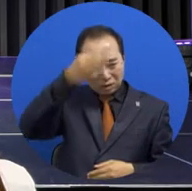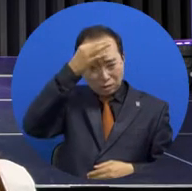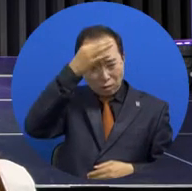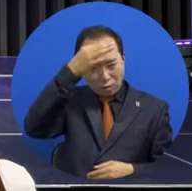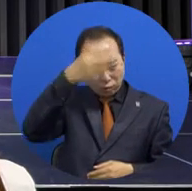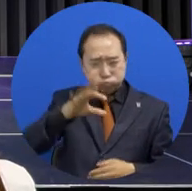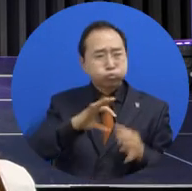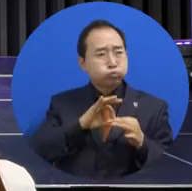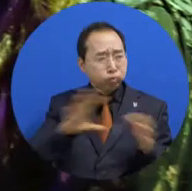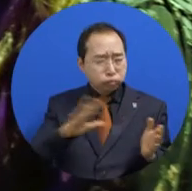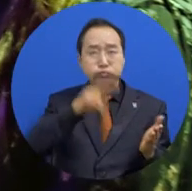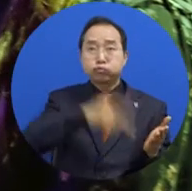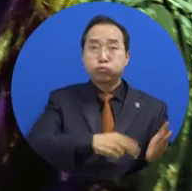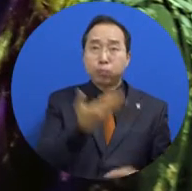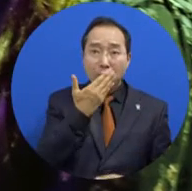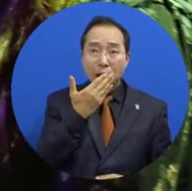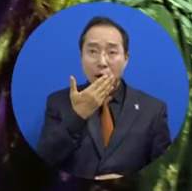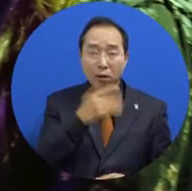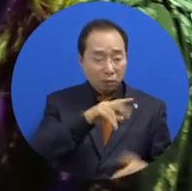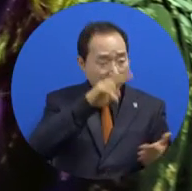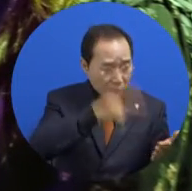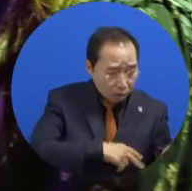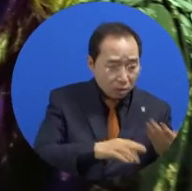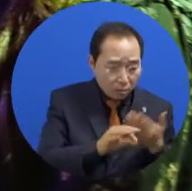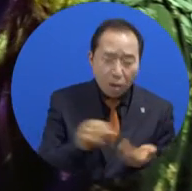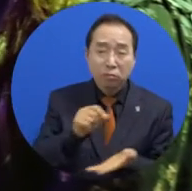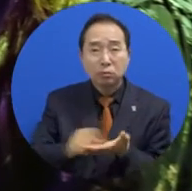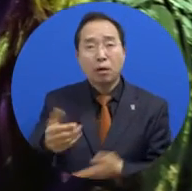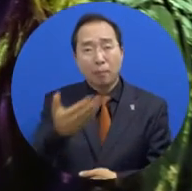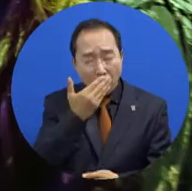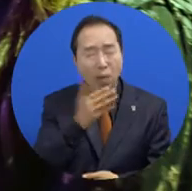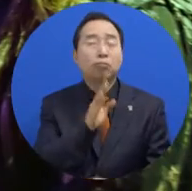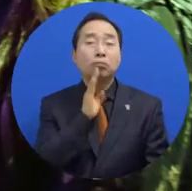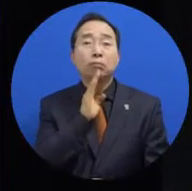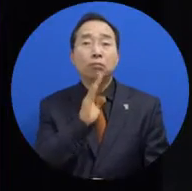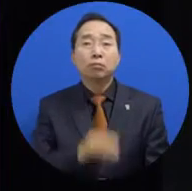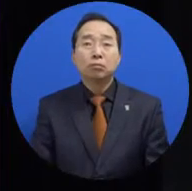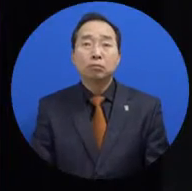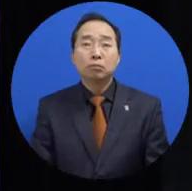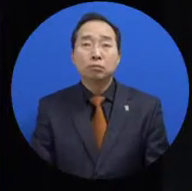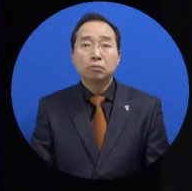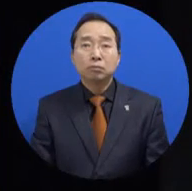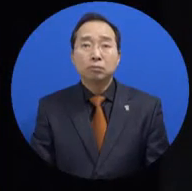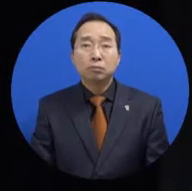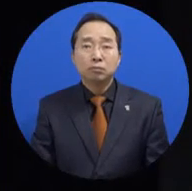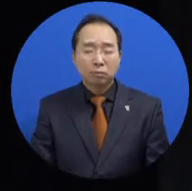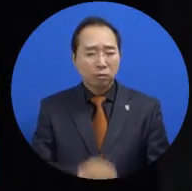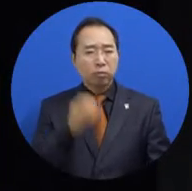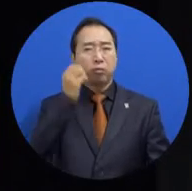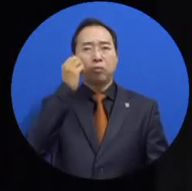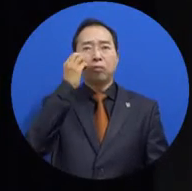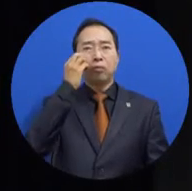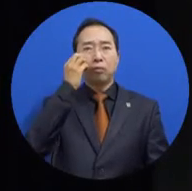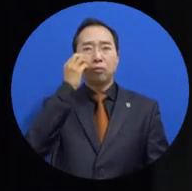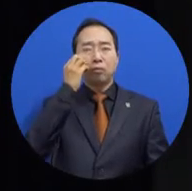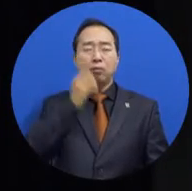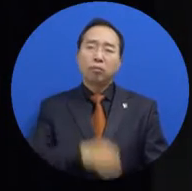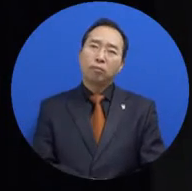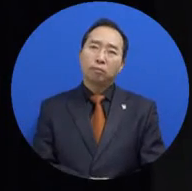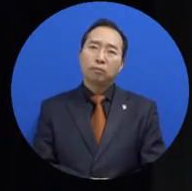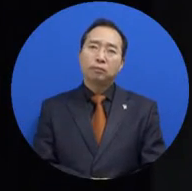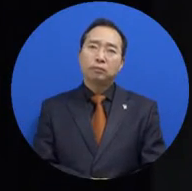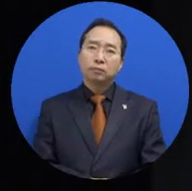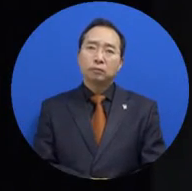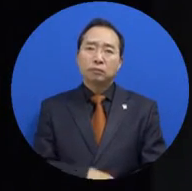쓰는 거잖아요. 이거를 새삼스럽게 발견하게 됐어요. 왜 저도 이렇게 이게 갑자기